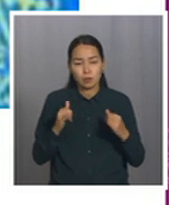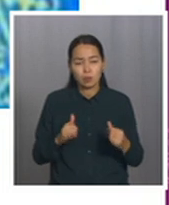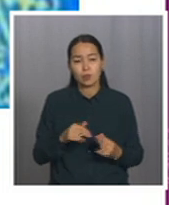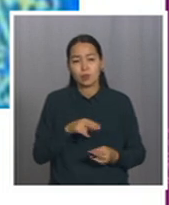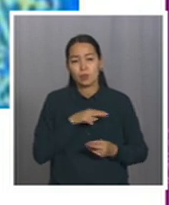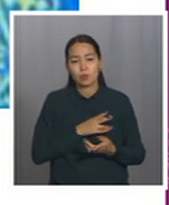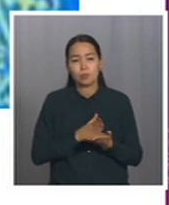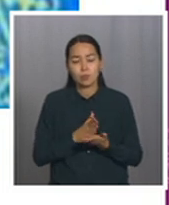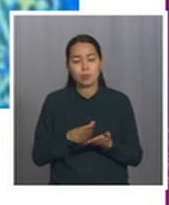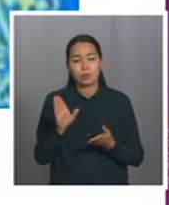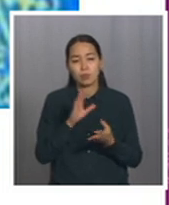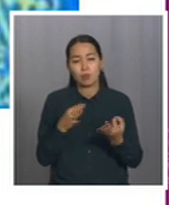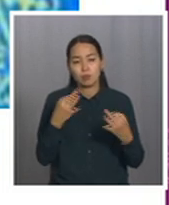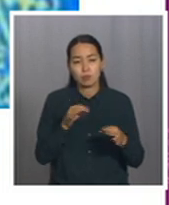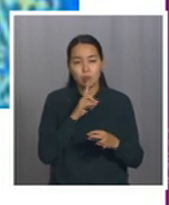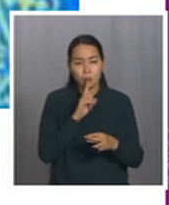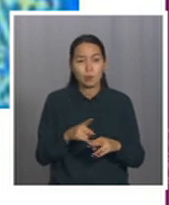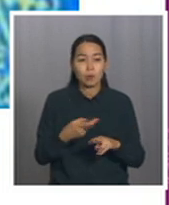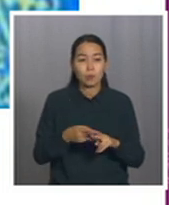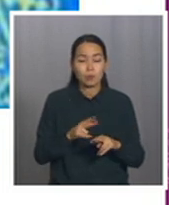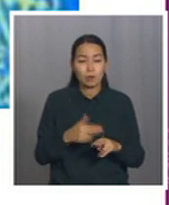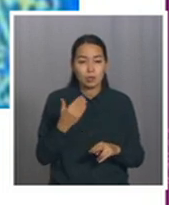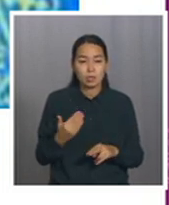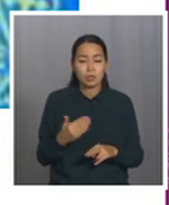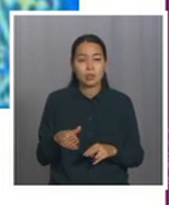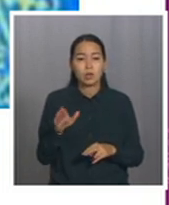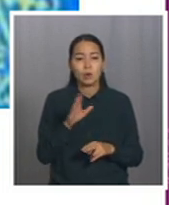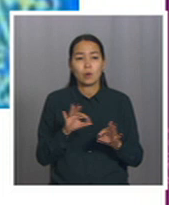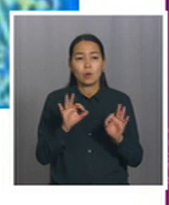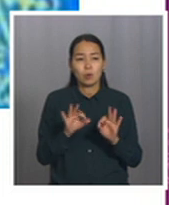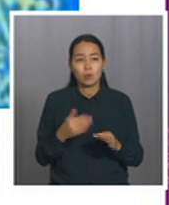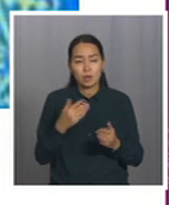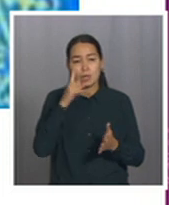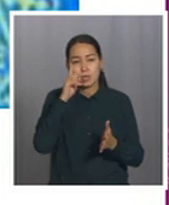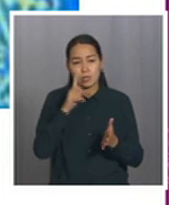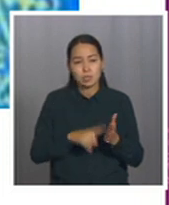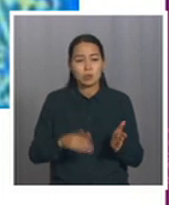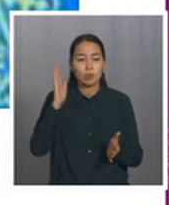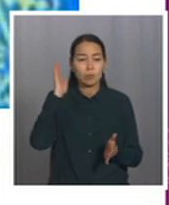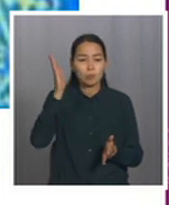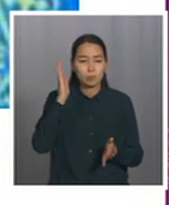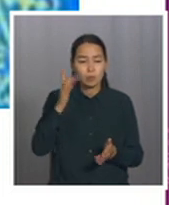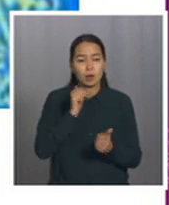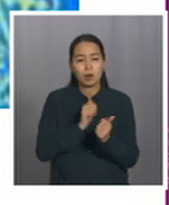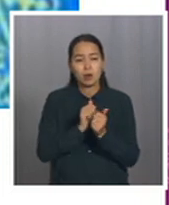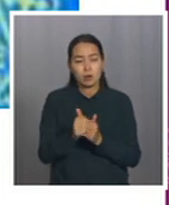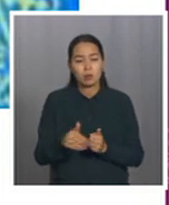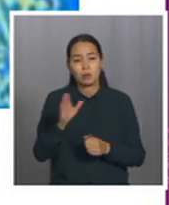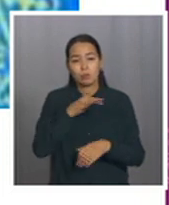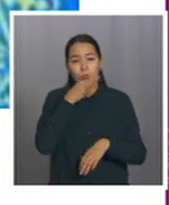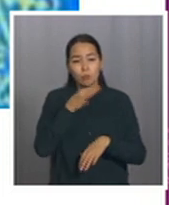есерлікке жібермейтін де осы ертеңге деген сенім, келешек алдындағы жауапкершілік.